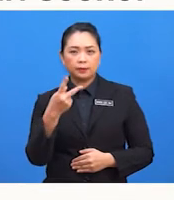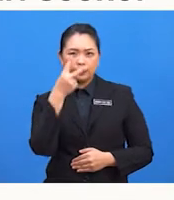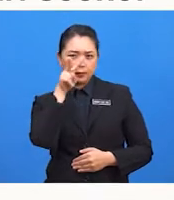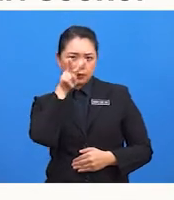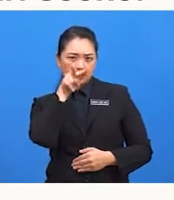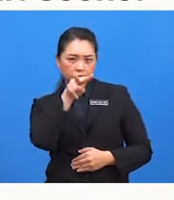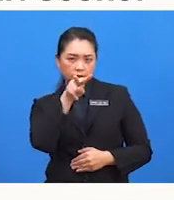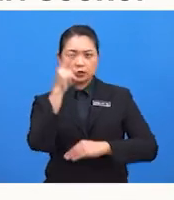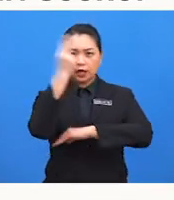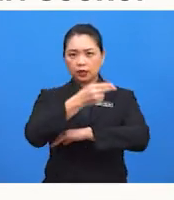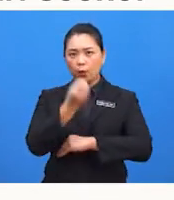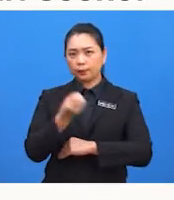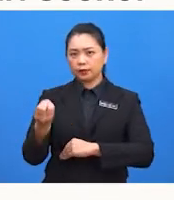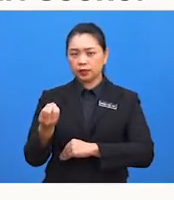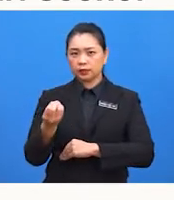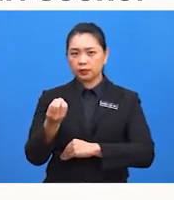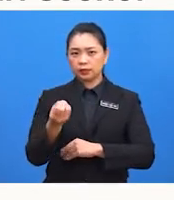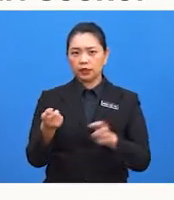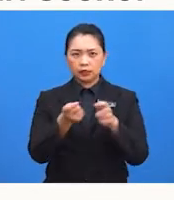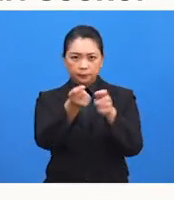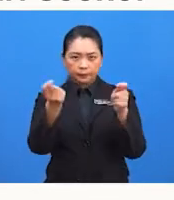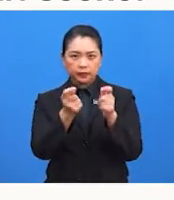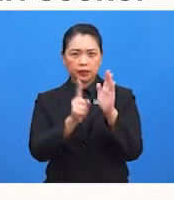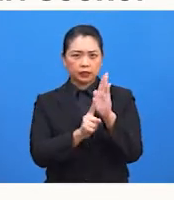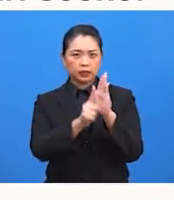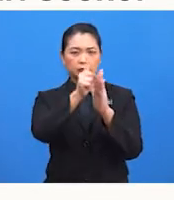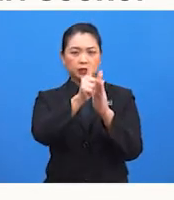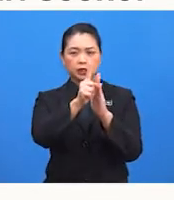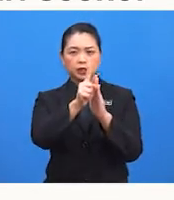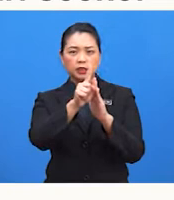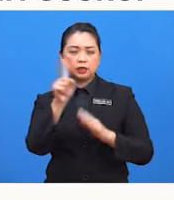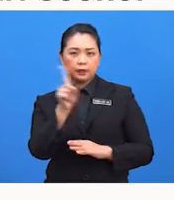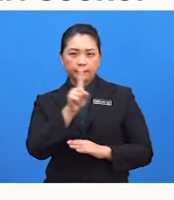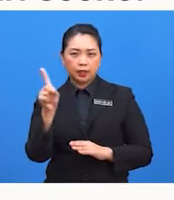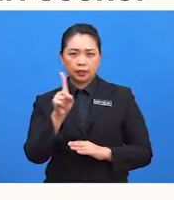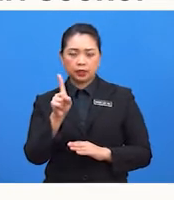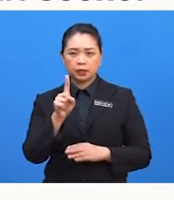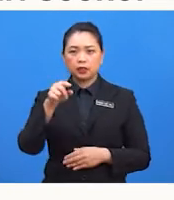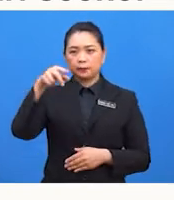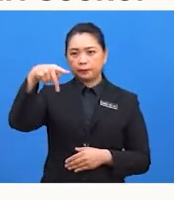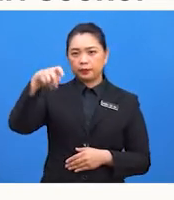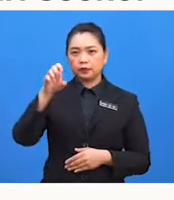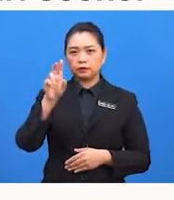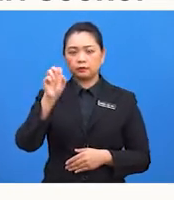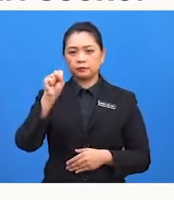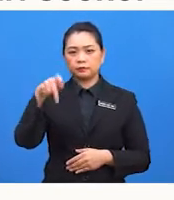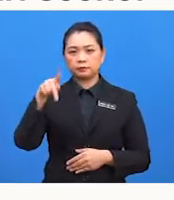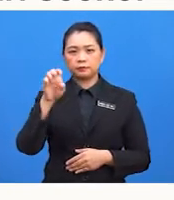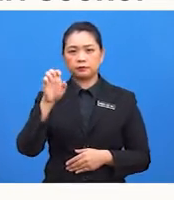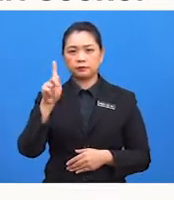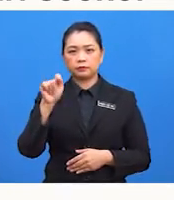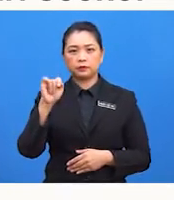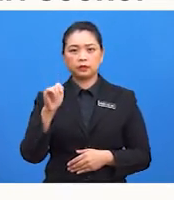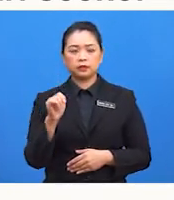posisi yang tinggi, yang mana perspektif seolah-olah digambarkan pemerhati seperti pandangan dari